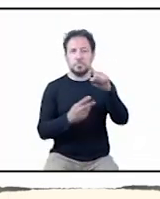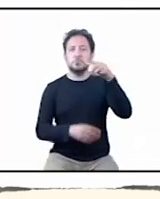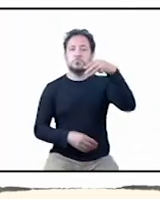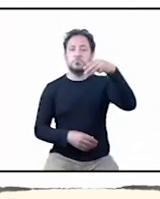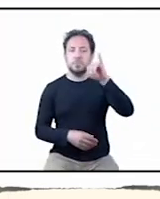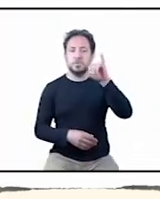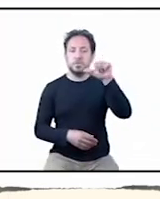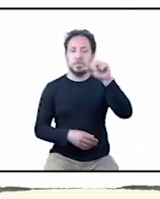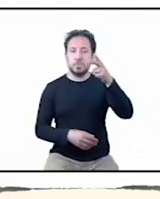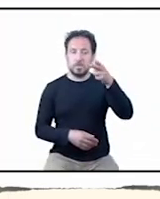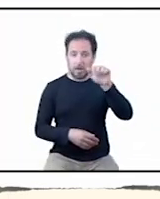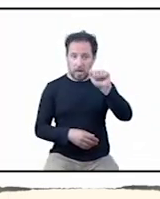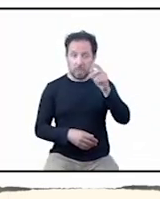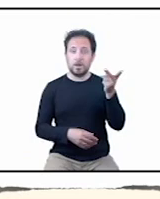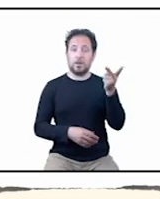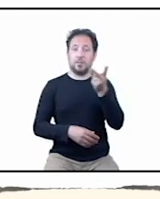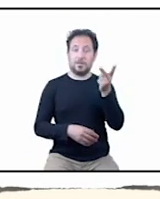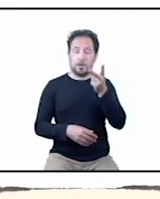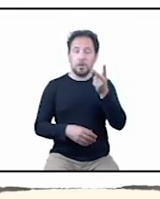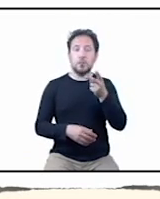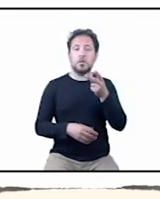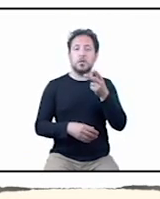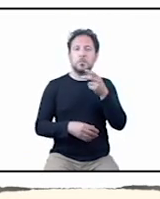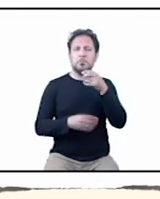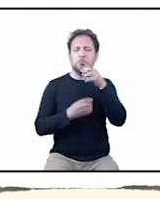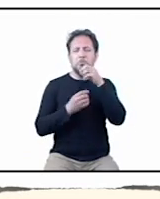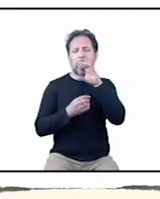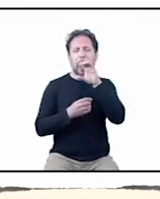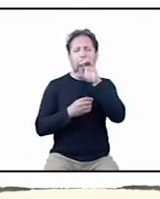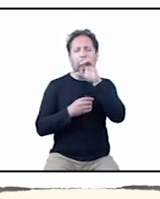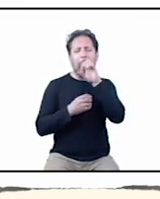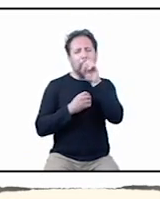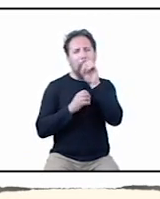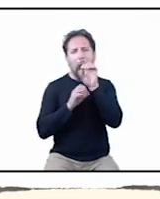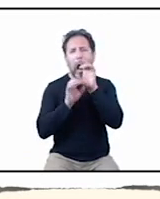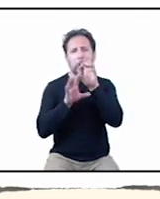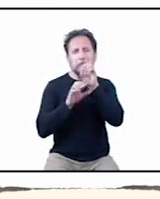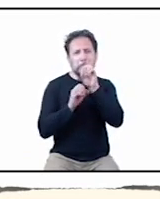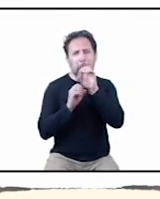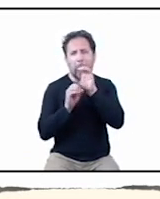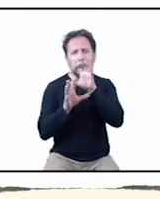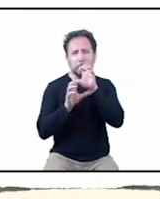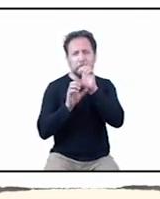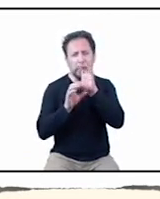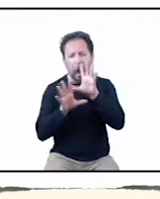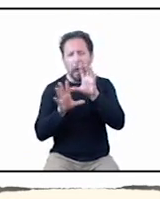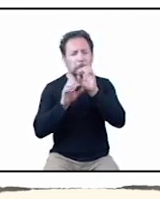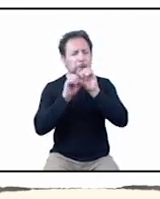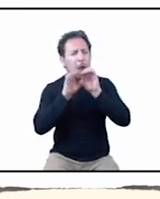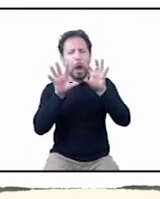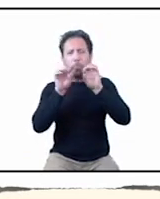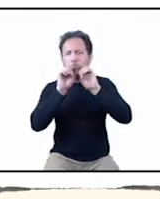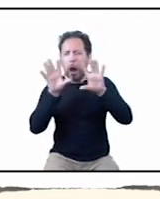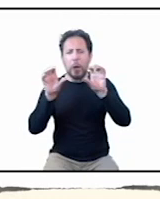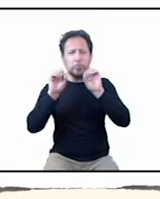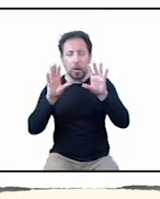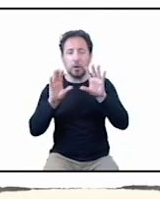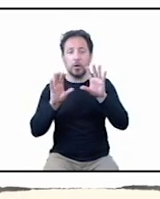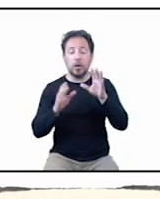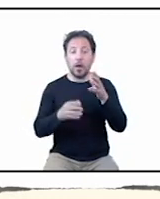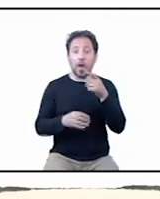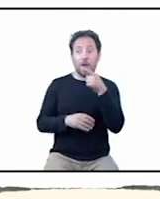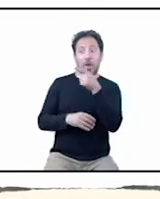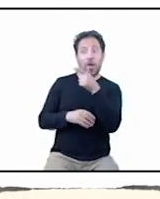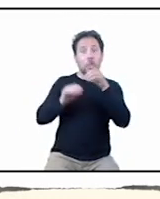Kelly e Miscia mi aggolavano forte. Rocky non sapeva cosa fare. Così se ne